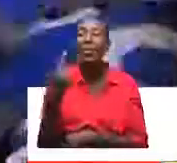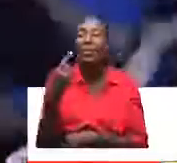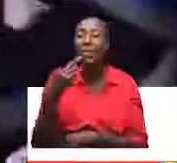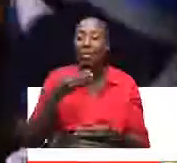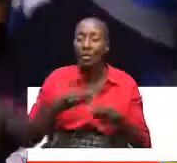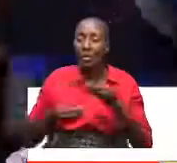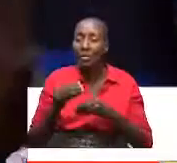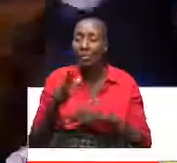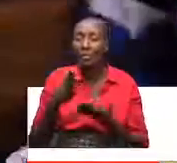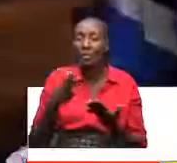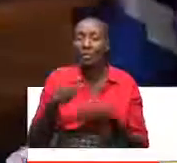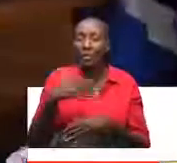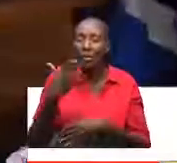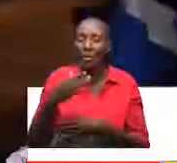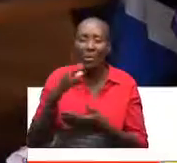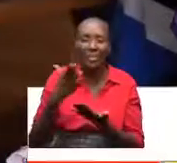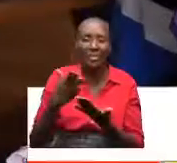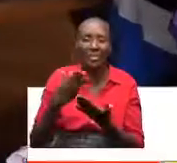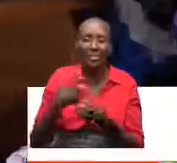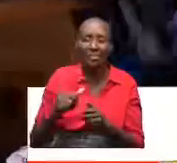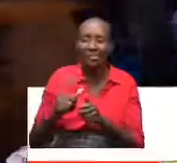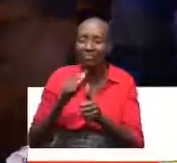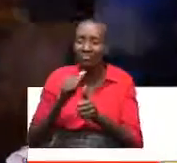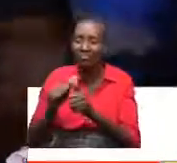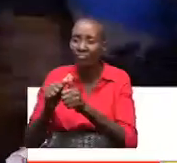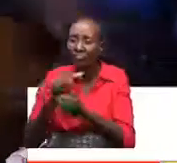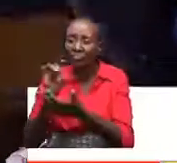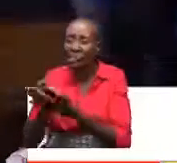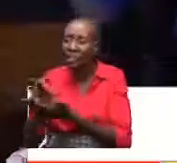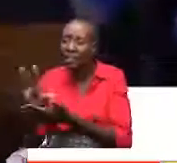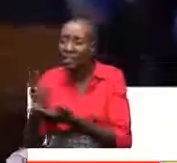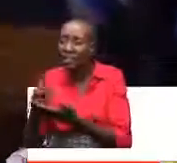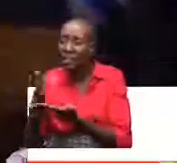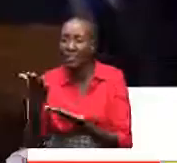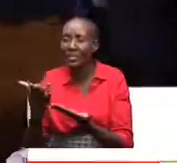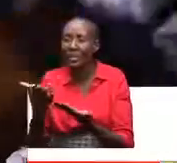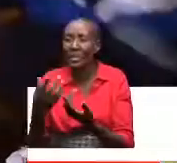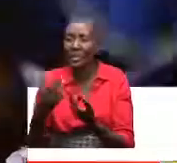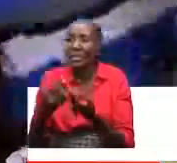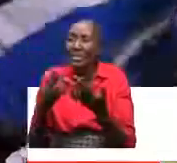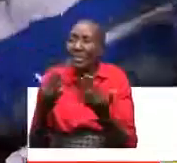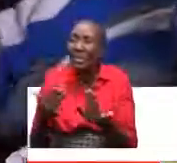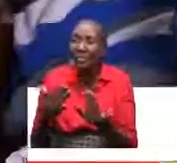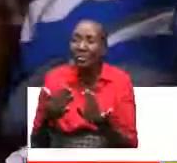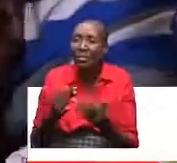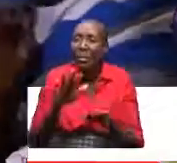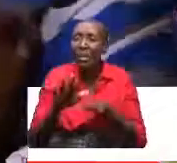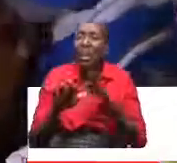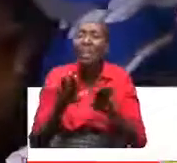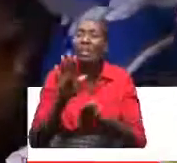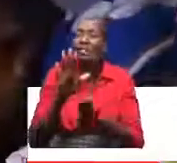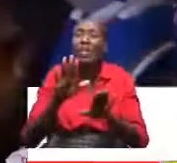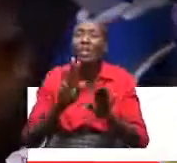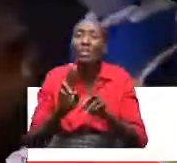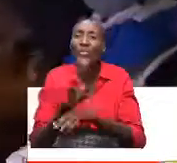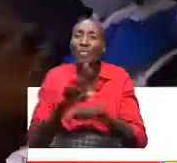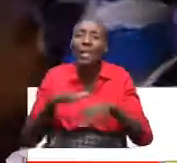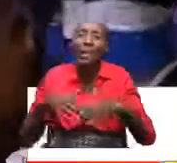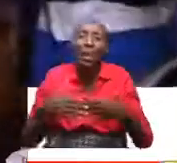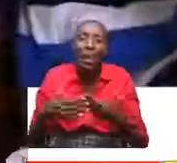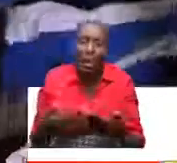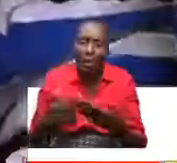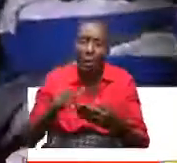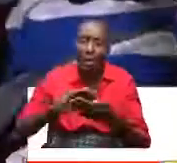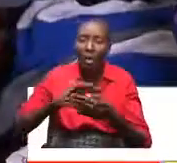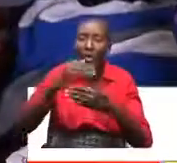lot of dismissals. Unapata anakwambia sasa mguu nazitaribu kompyuta, hata ukimuonyesha kwamba